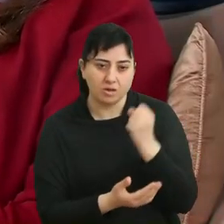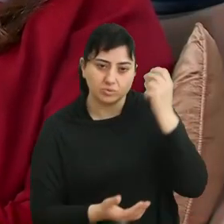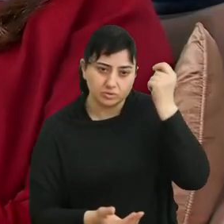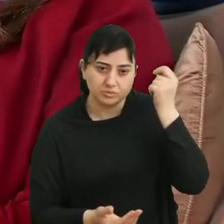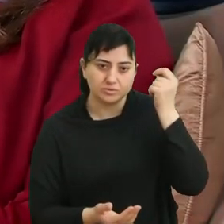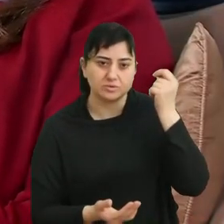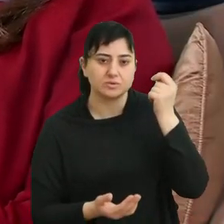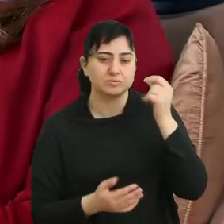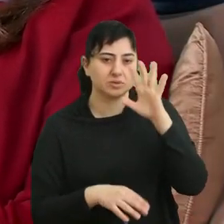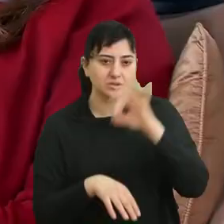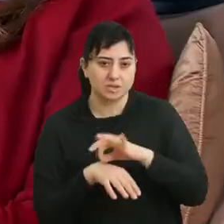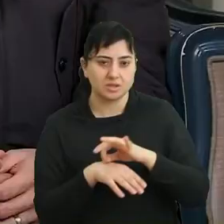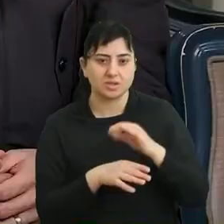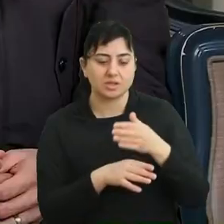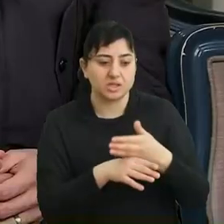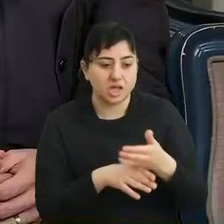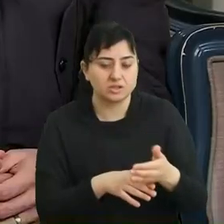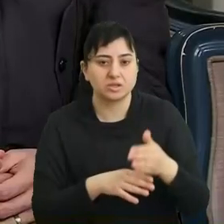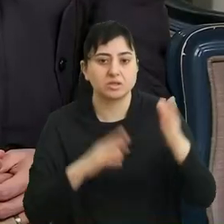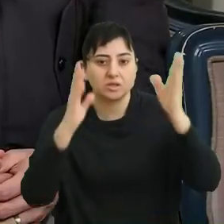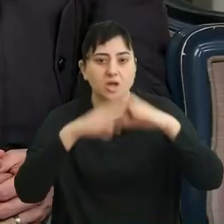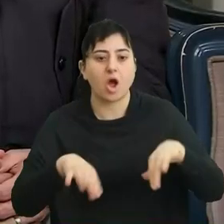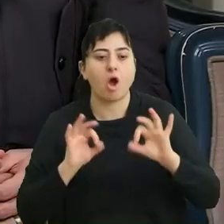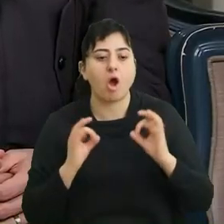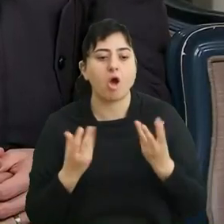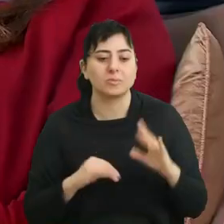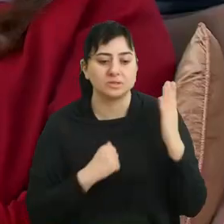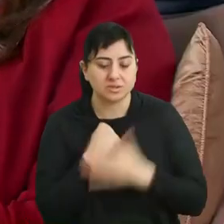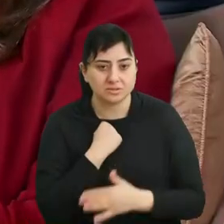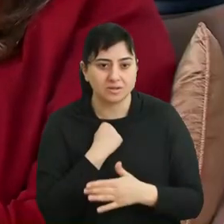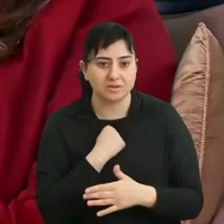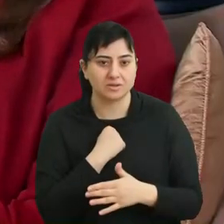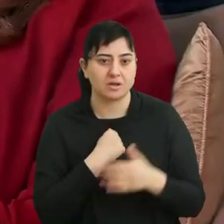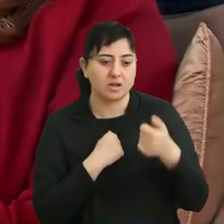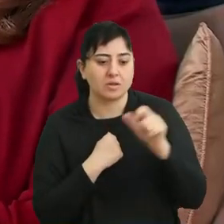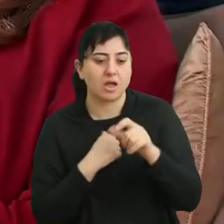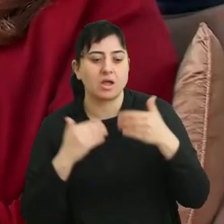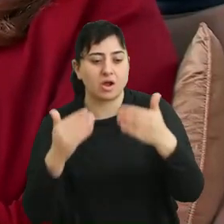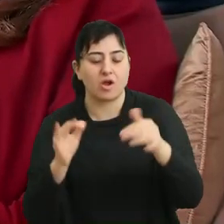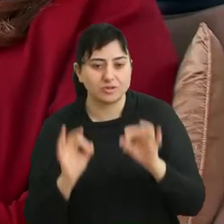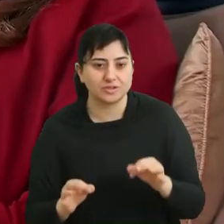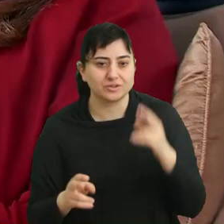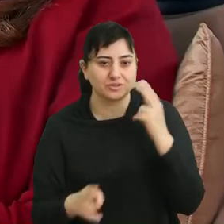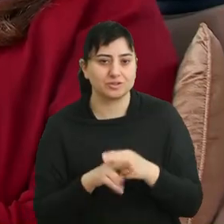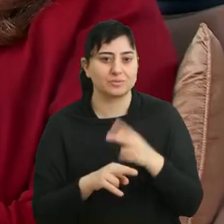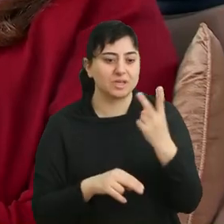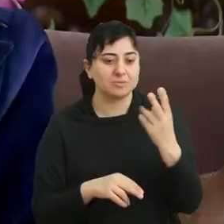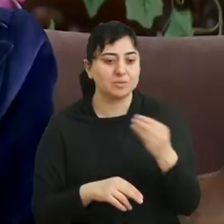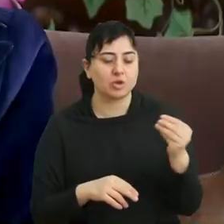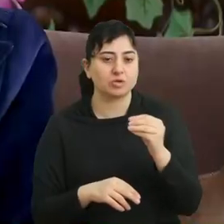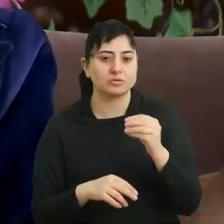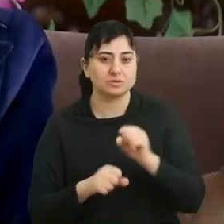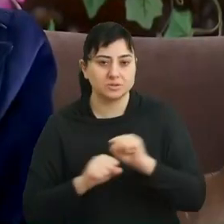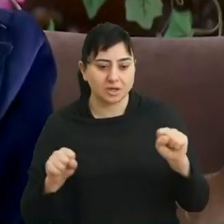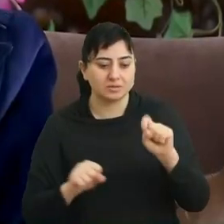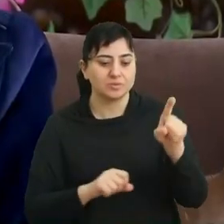unutmuşlar. Tamam mı? 5 dakika daha gecikseydik yıkımı yapamayacaktık. Bu da ne demek? 6 ay demek. 2 milyon dolar zarar demek.